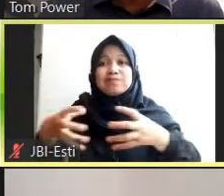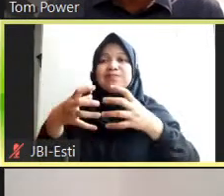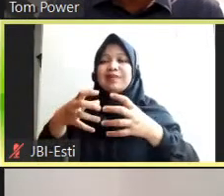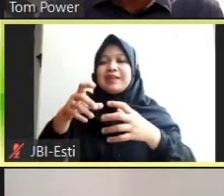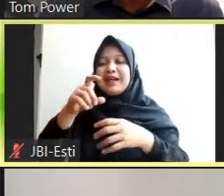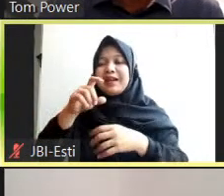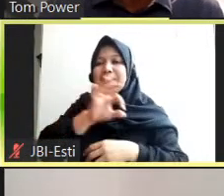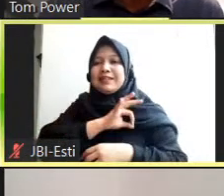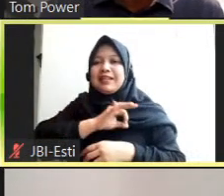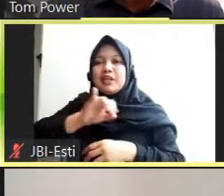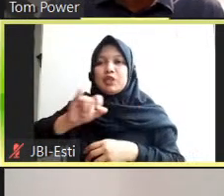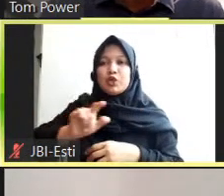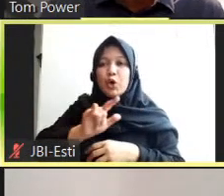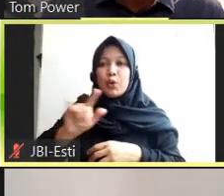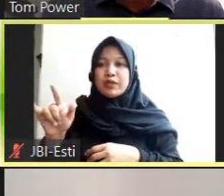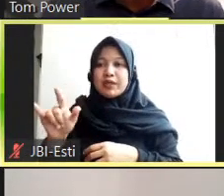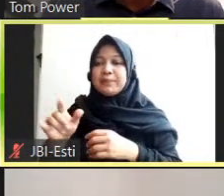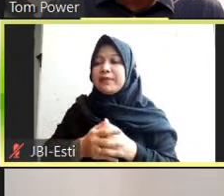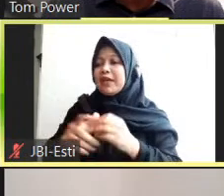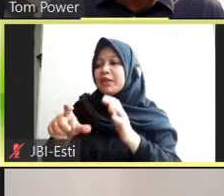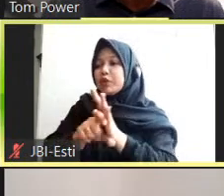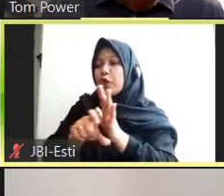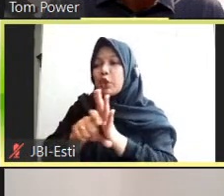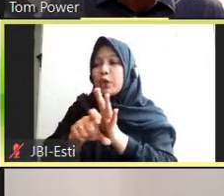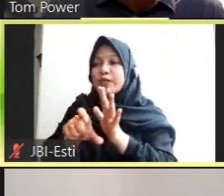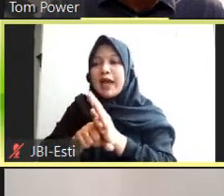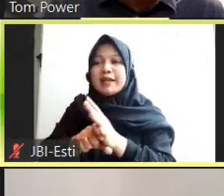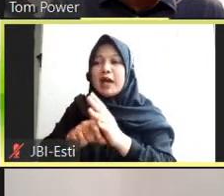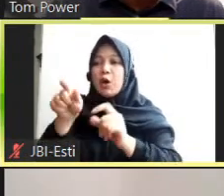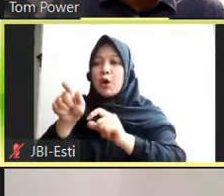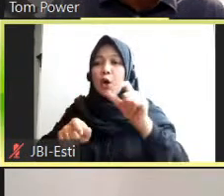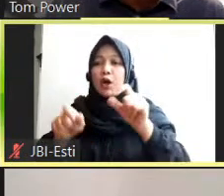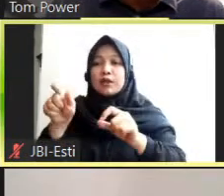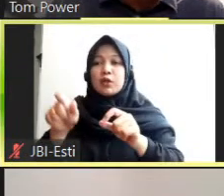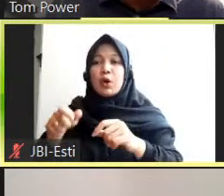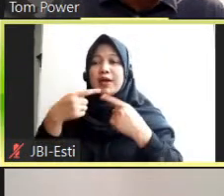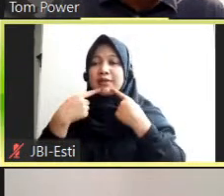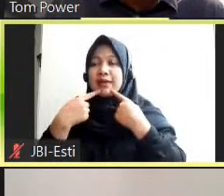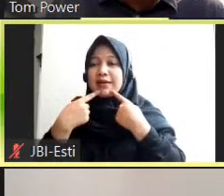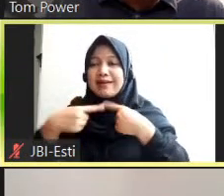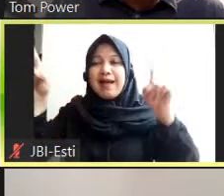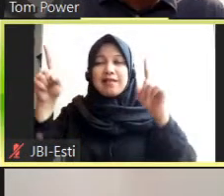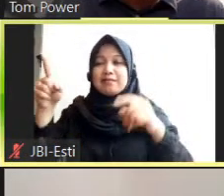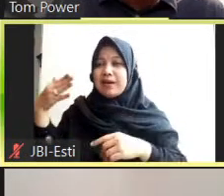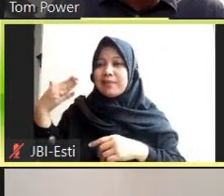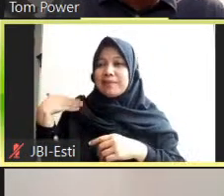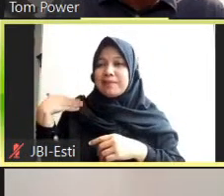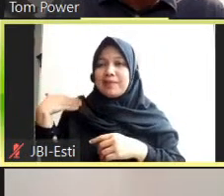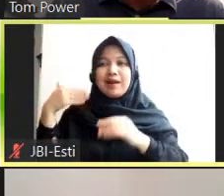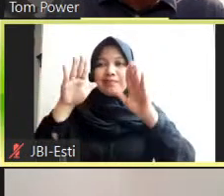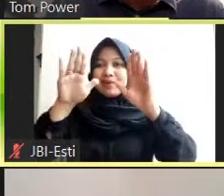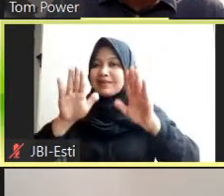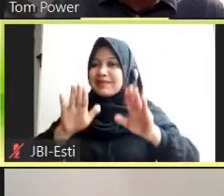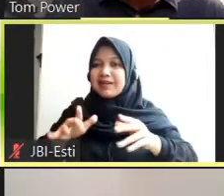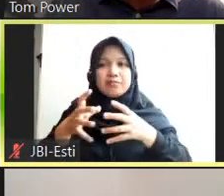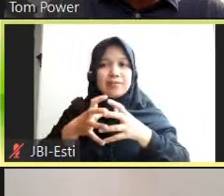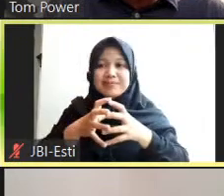cukup terkenal saat ini dan cukup berperan besar di bidang media dan juga di bidang pemerintahan,